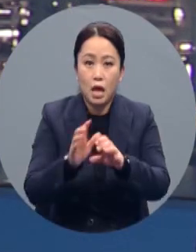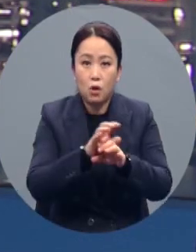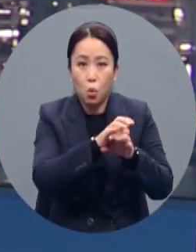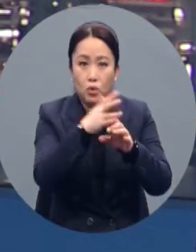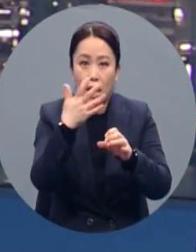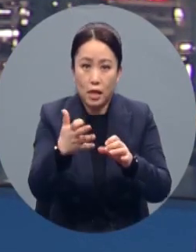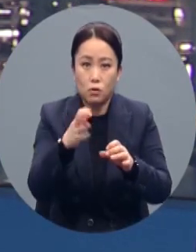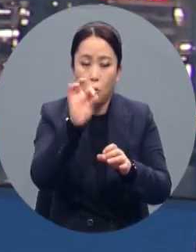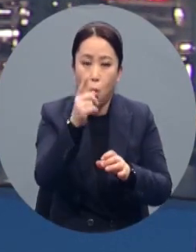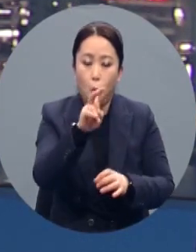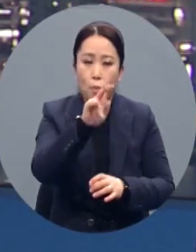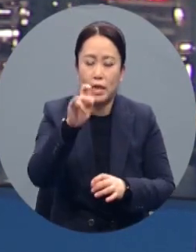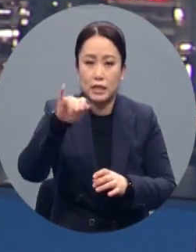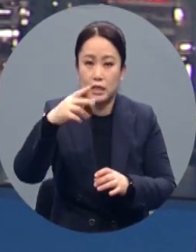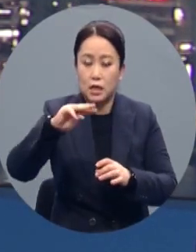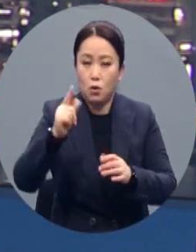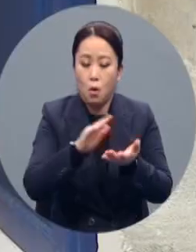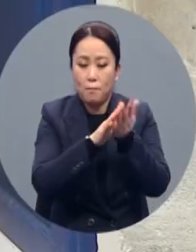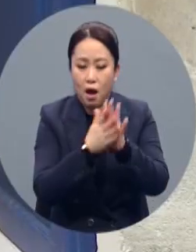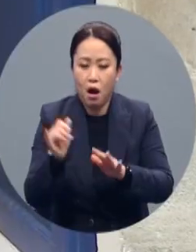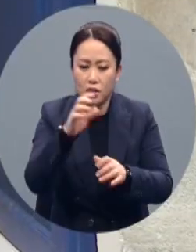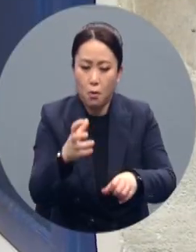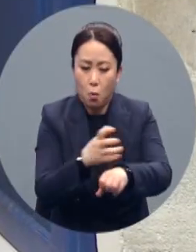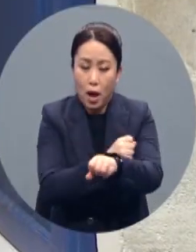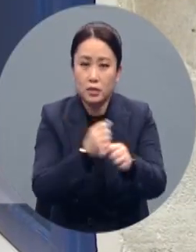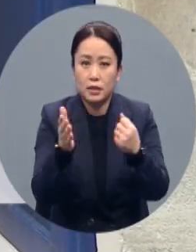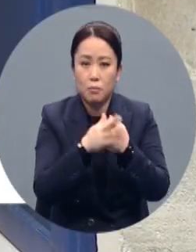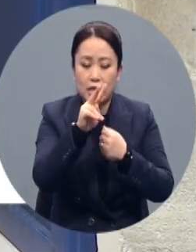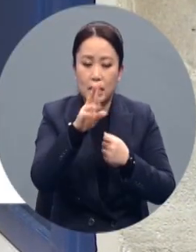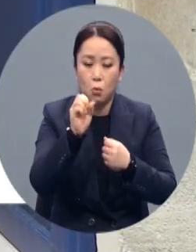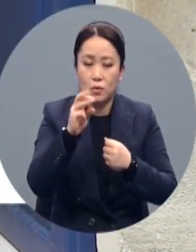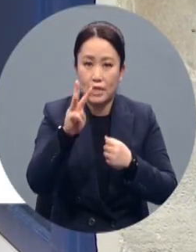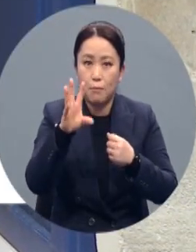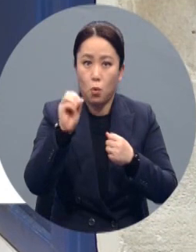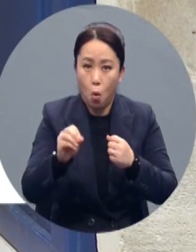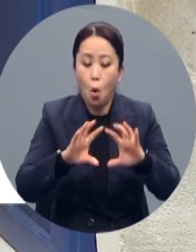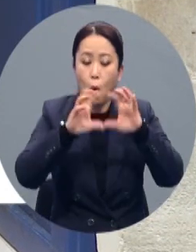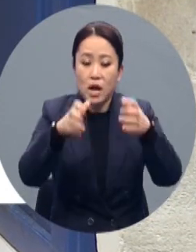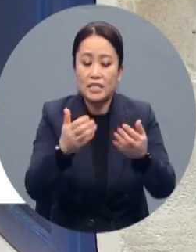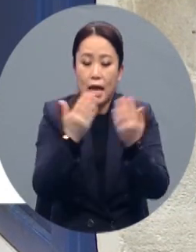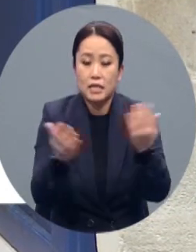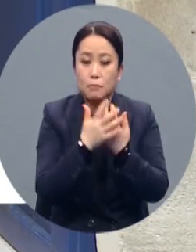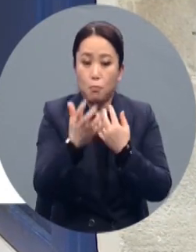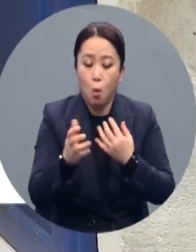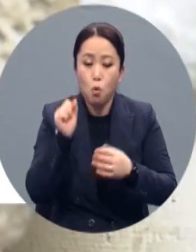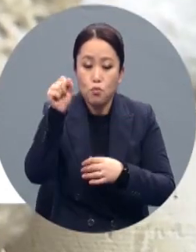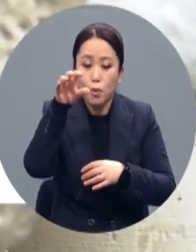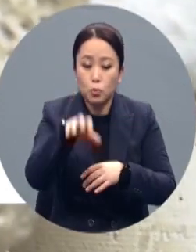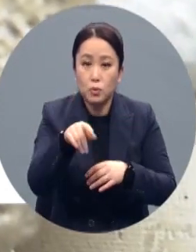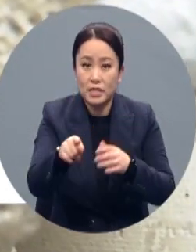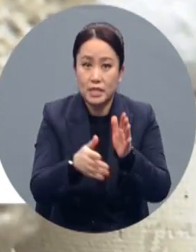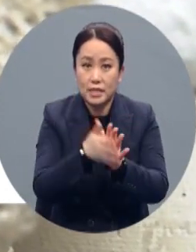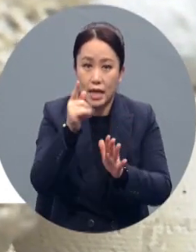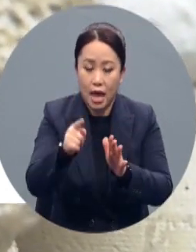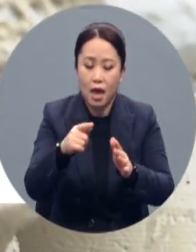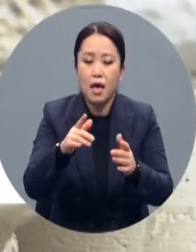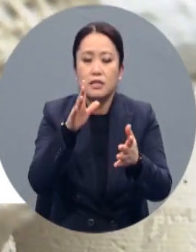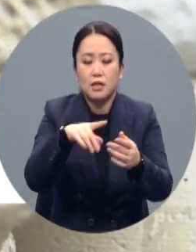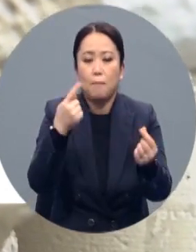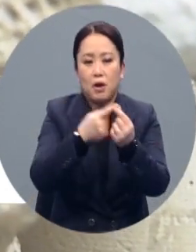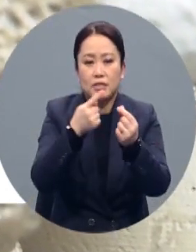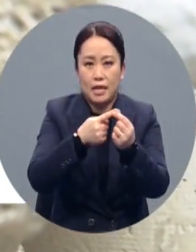코로나19 오미크론 변이 확산으로 2030 월드엑스포 후보 도시의 첫 경쟁 프레젠테이션이 결국